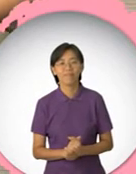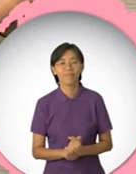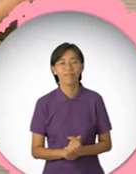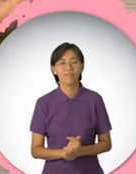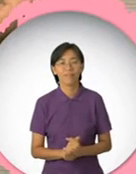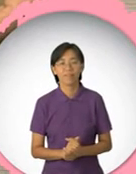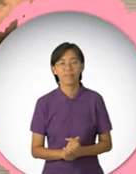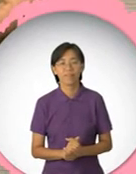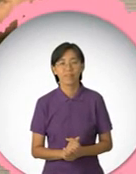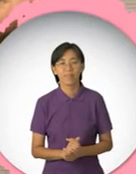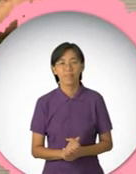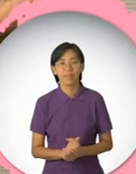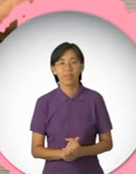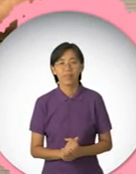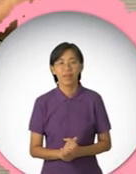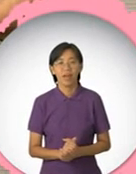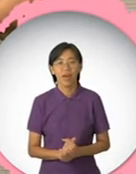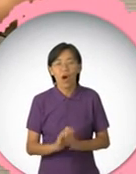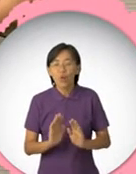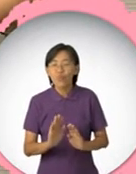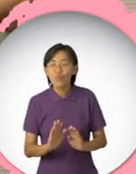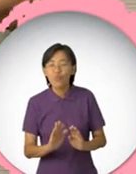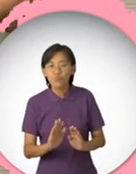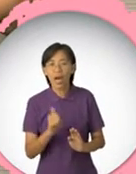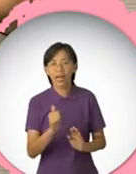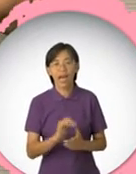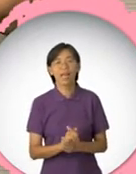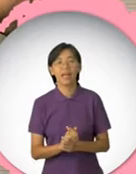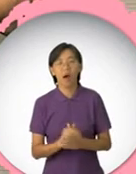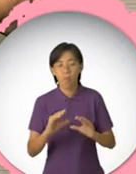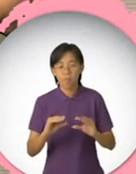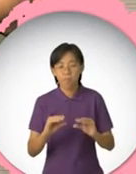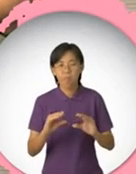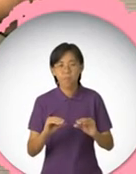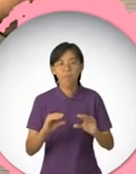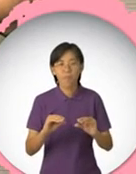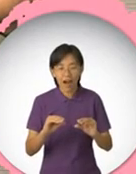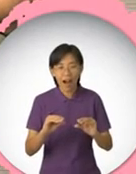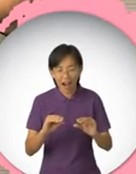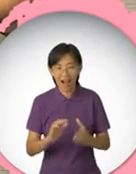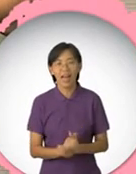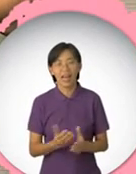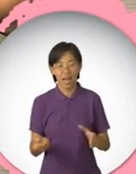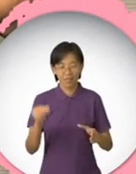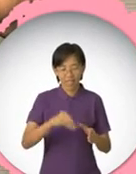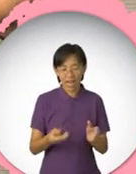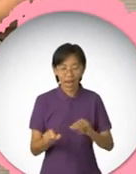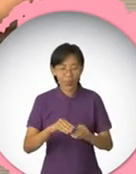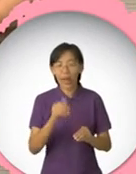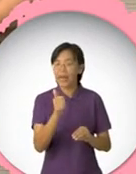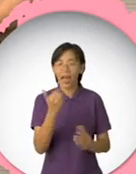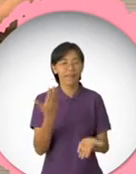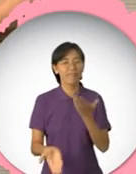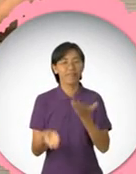วเมื่อเราจะนำมาใช้อะค่ะก็ทิ้งให้มันคลายตัวคือมันก็จะนิ่มขึ้นใช่แล้วเราก็ค่อยนำไปห่อไส้หรือทำอื่นๆตามช